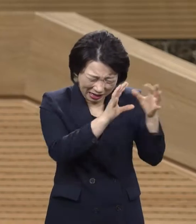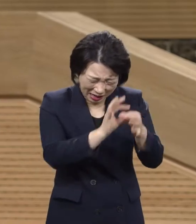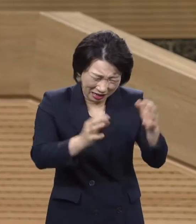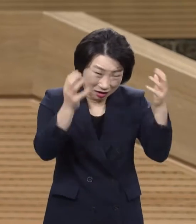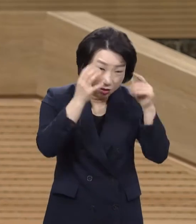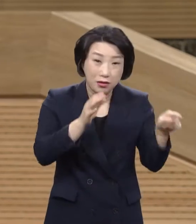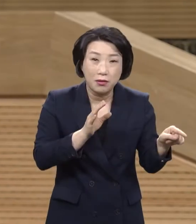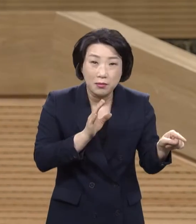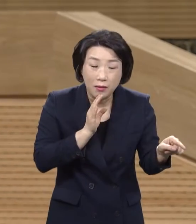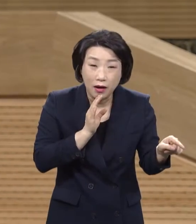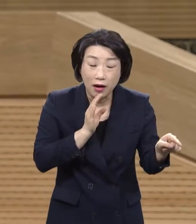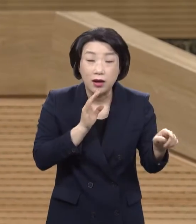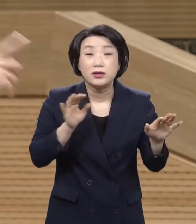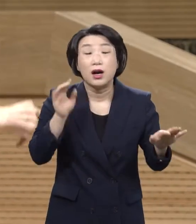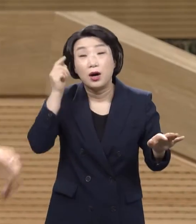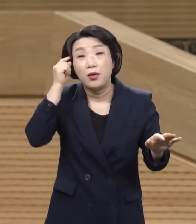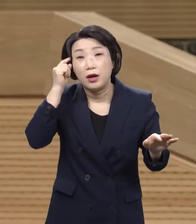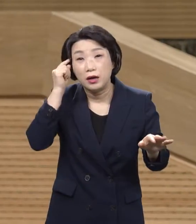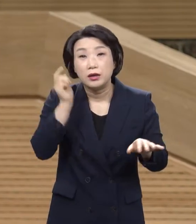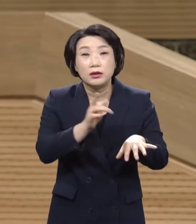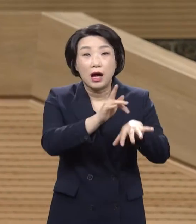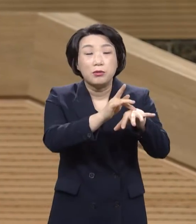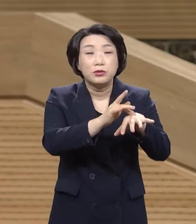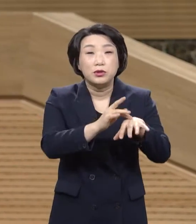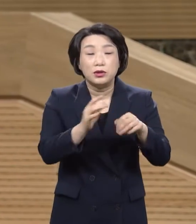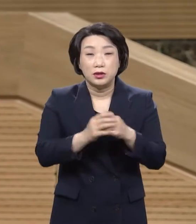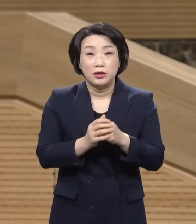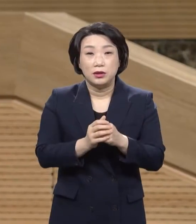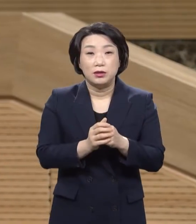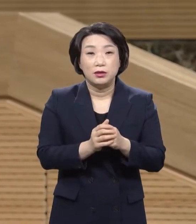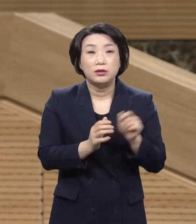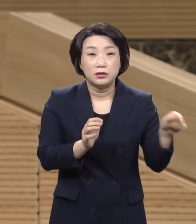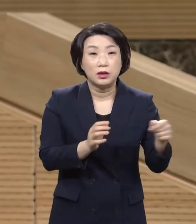그 실과를 먹기 위한 마귀와 더불어